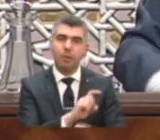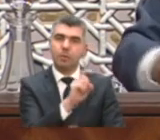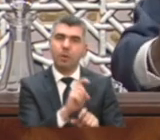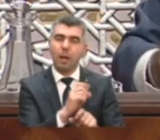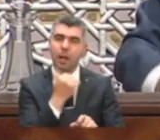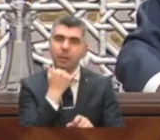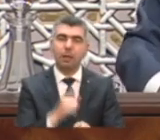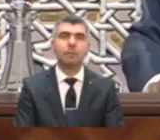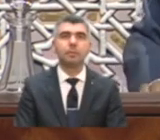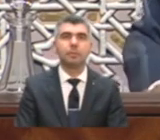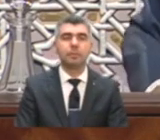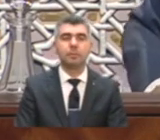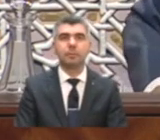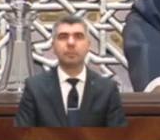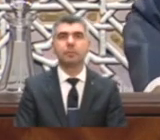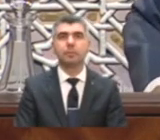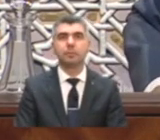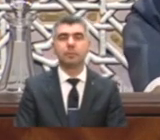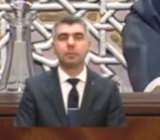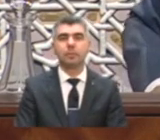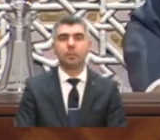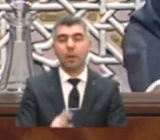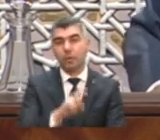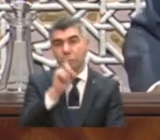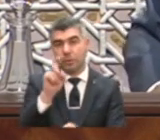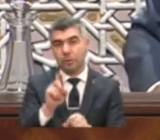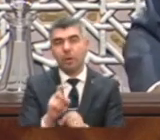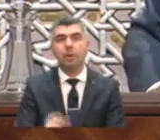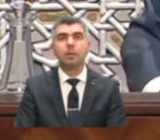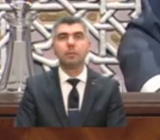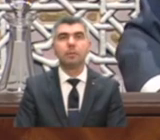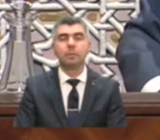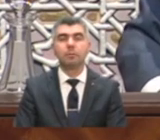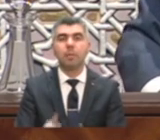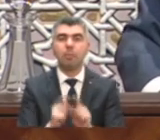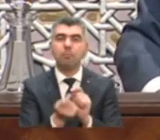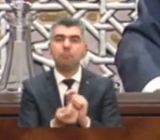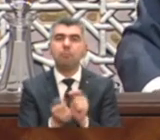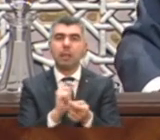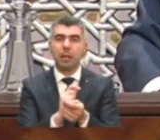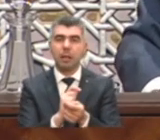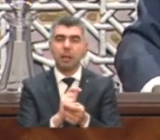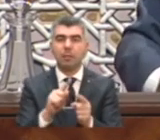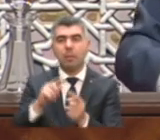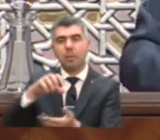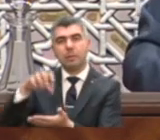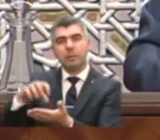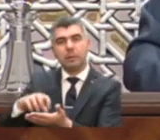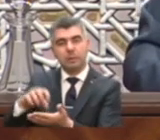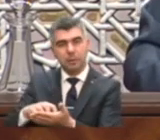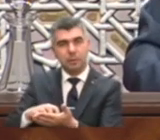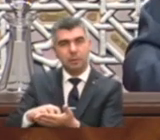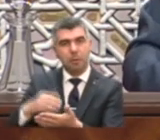عفوا سيد نائب، كاين سؤال من قبل. سؤال سادس، سؤال عن إعادة هي العمرانية ببعض المناطق للسيدات